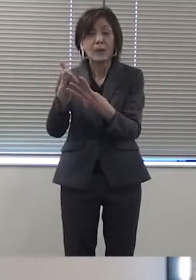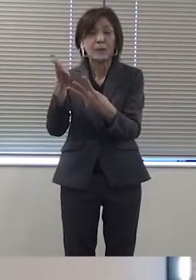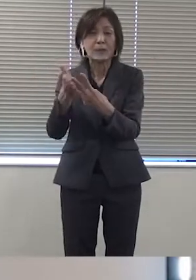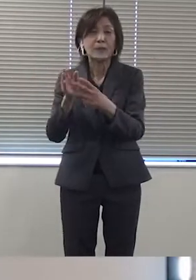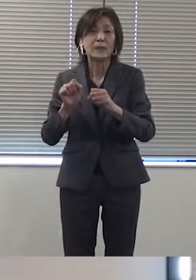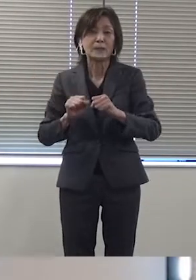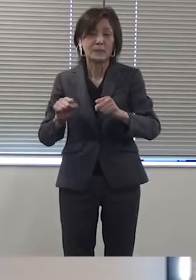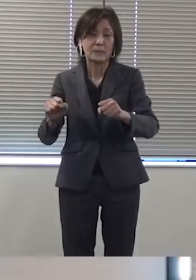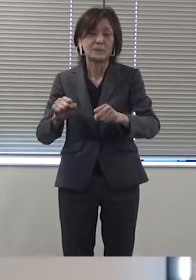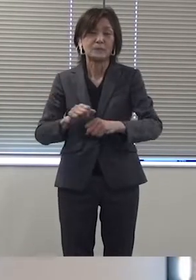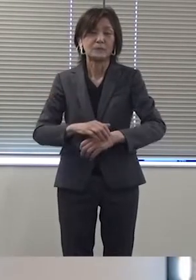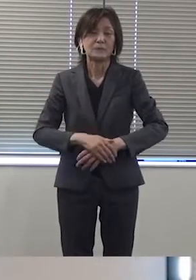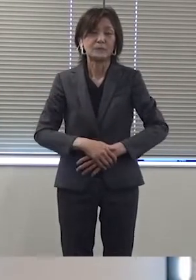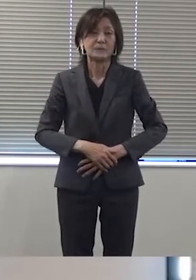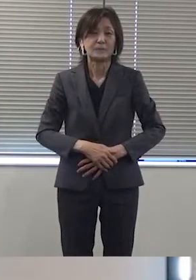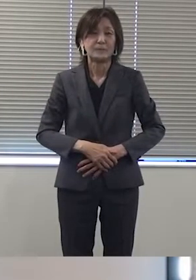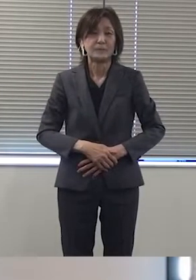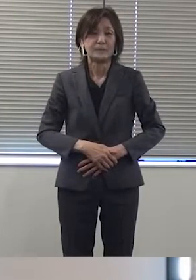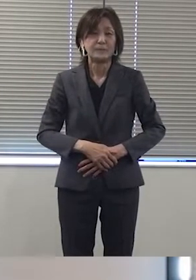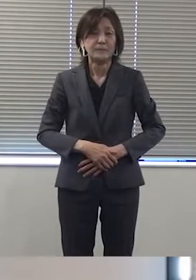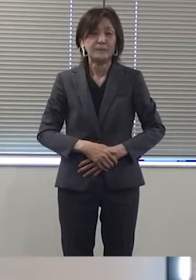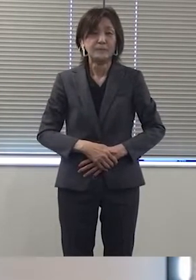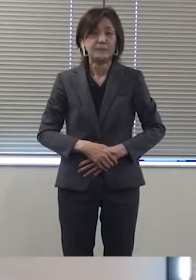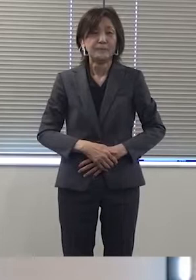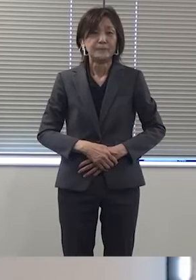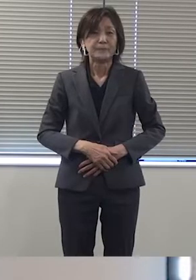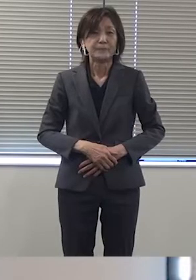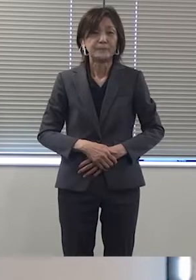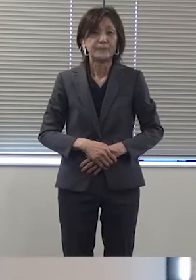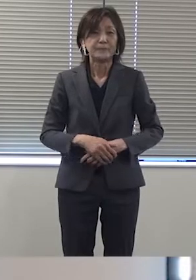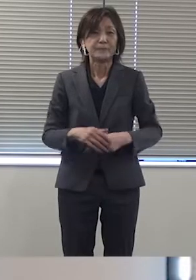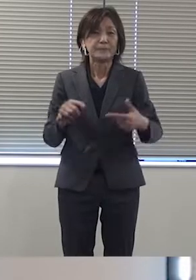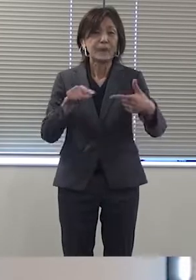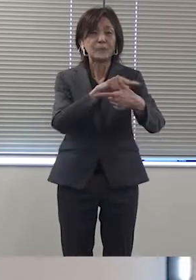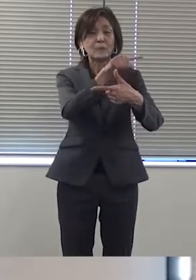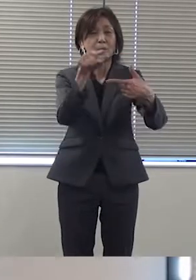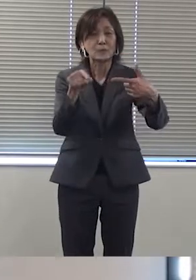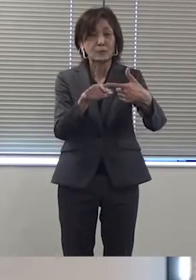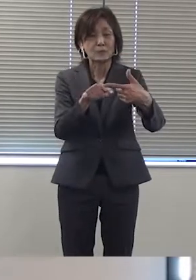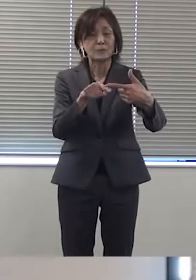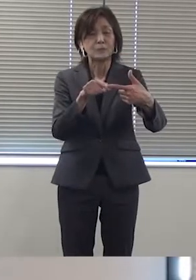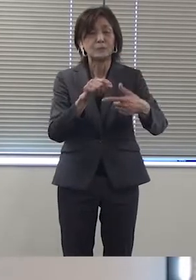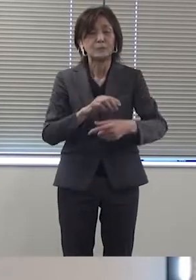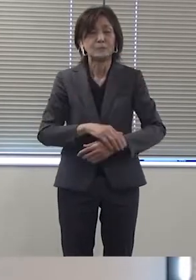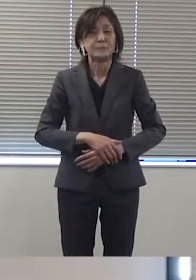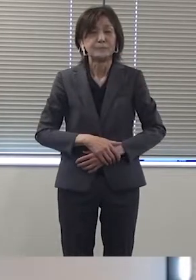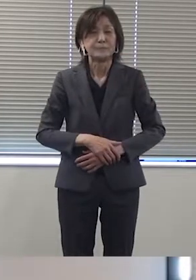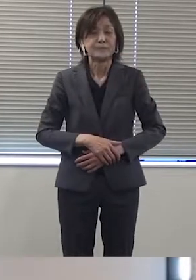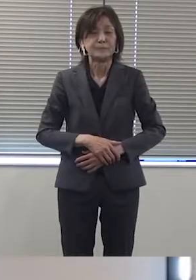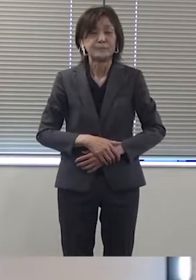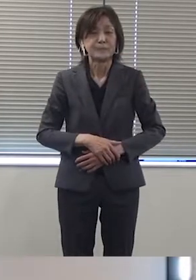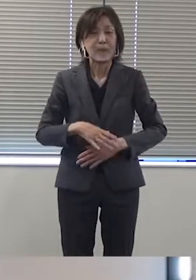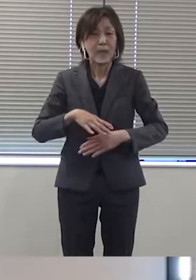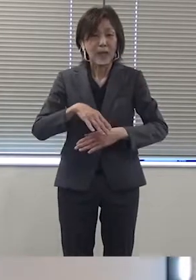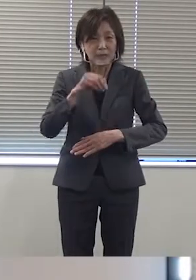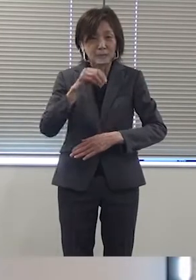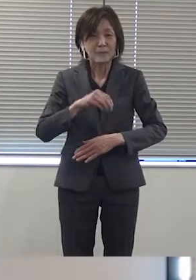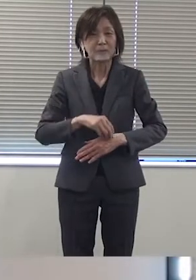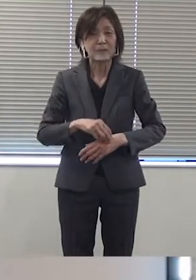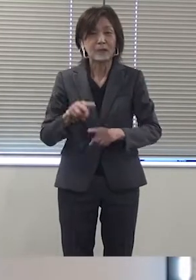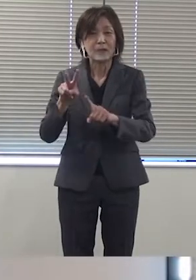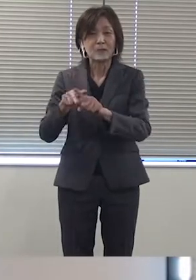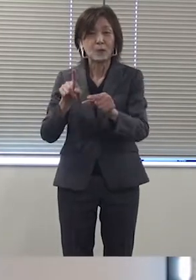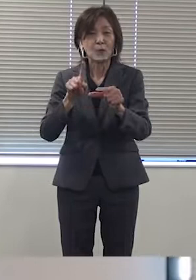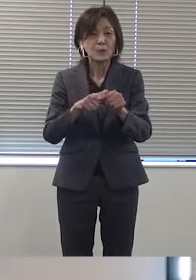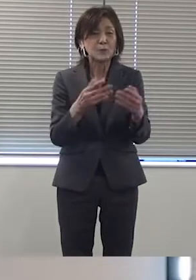たいと考えています。それから丸六につきましては、高知としては初めてになりますが、小中学校の給